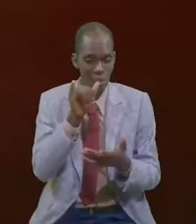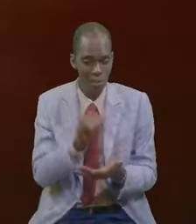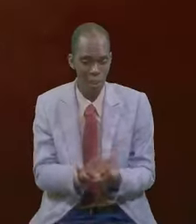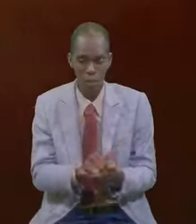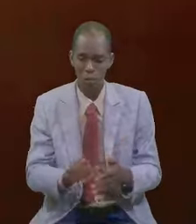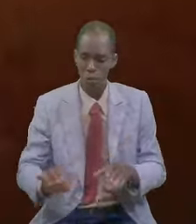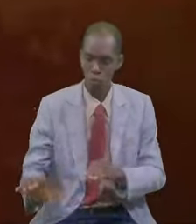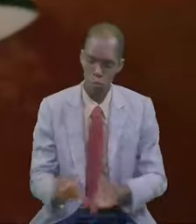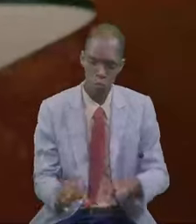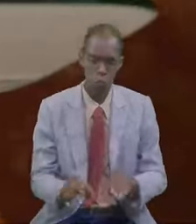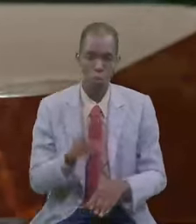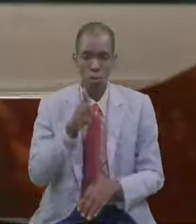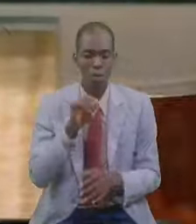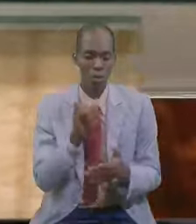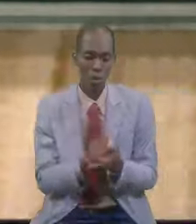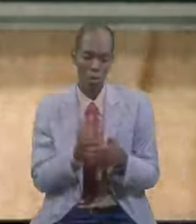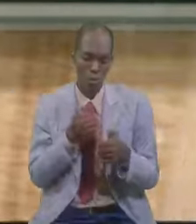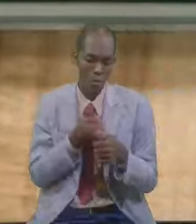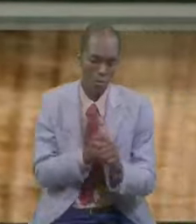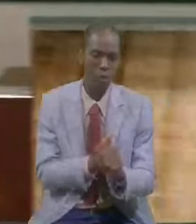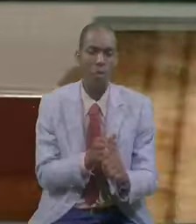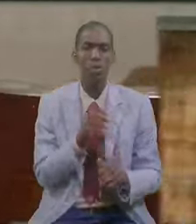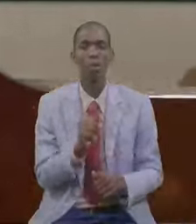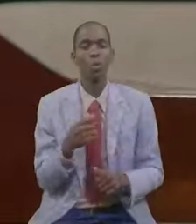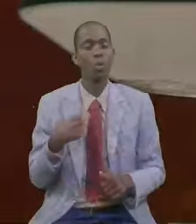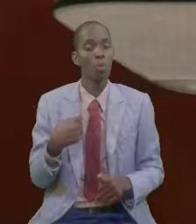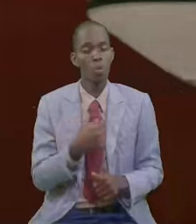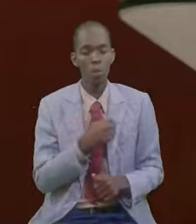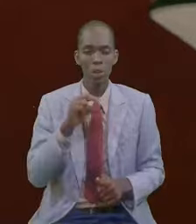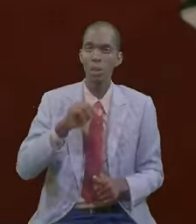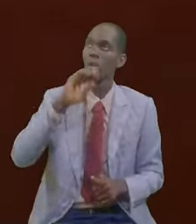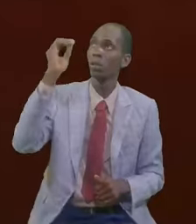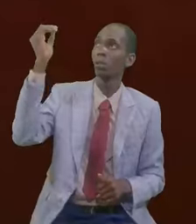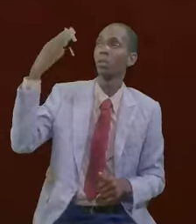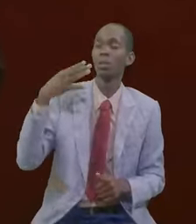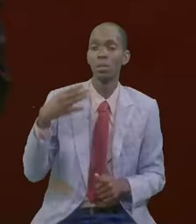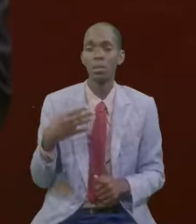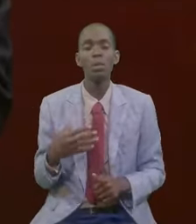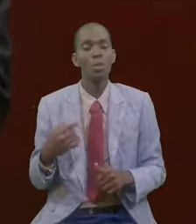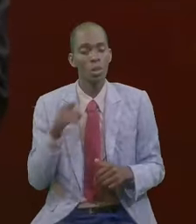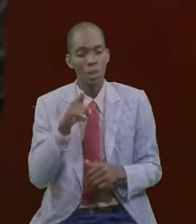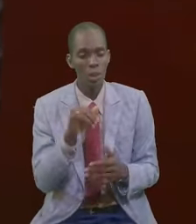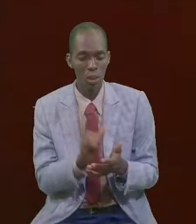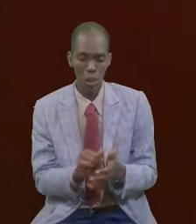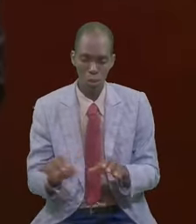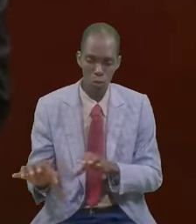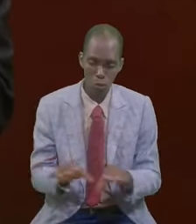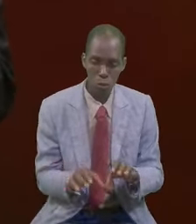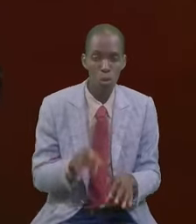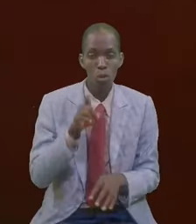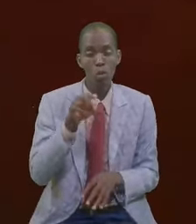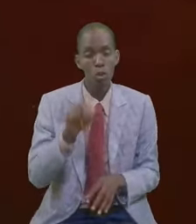mais celui-là qui pratique, nous avons besoin de la grâce, celui-là qui fait, nous avons besoin